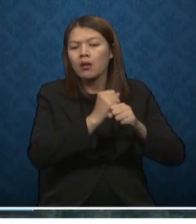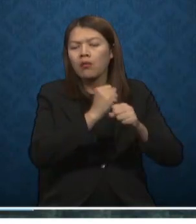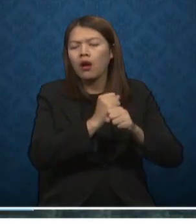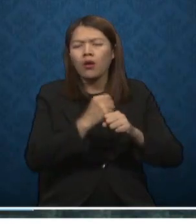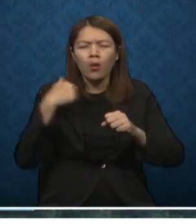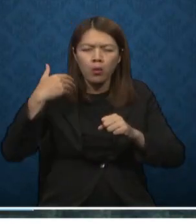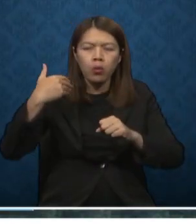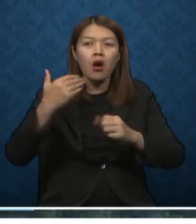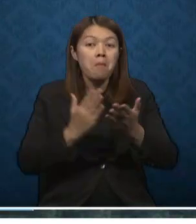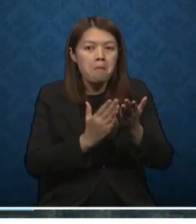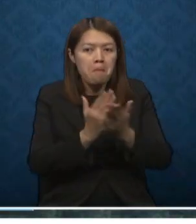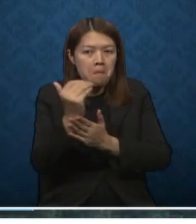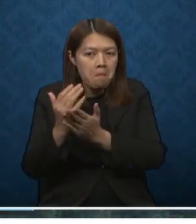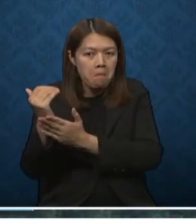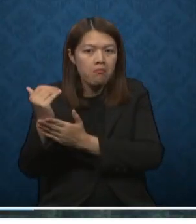ะฮะ